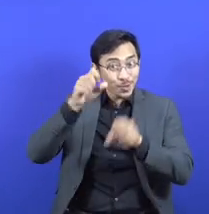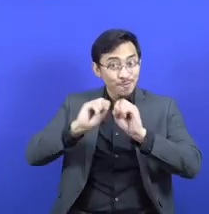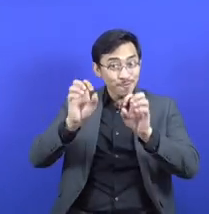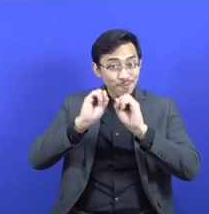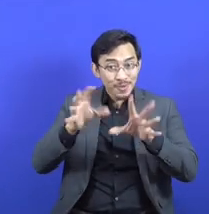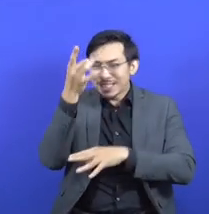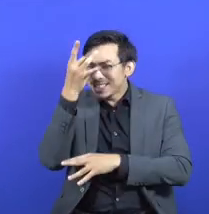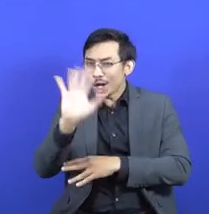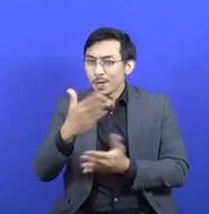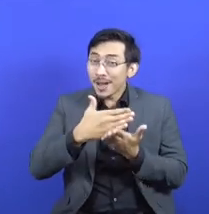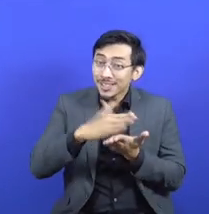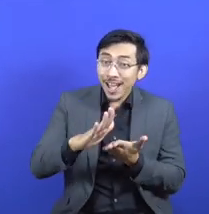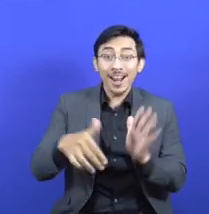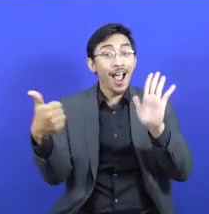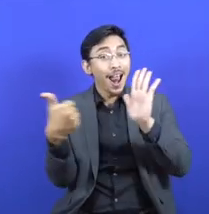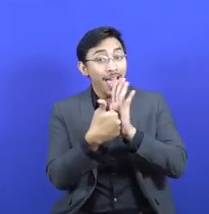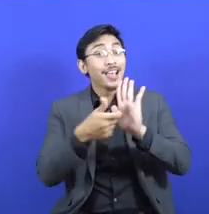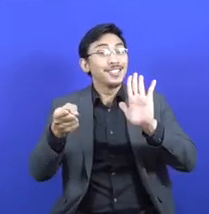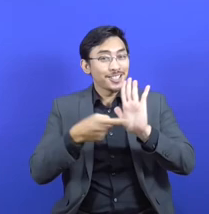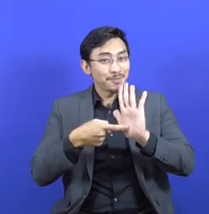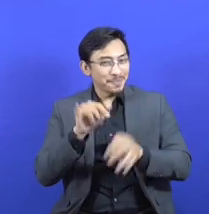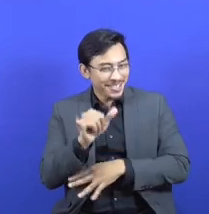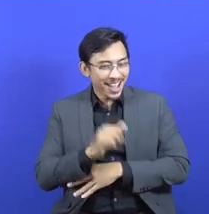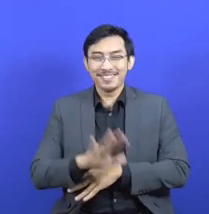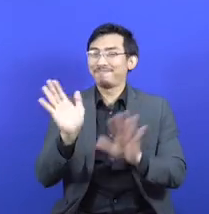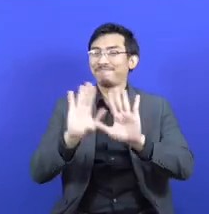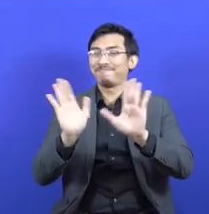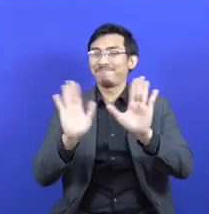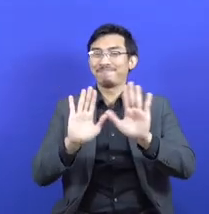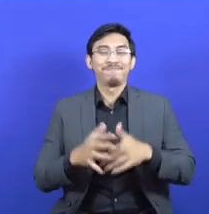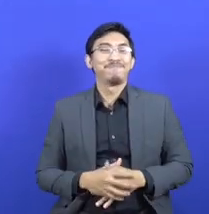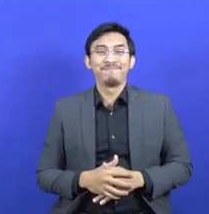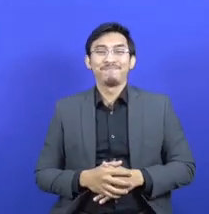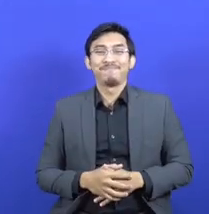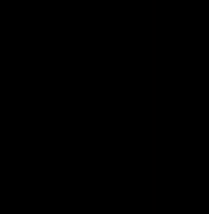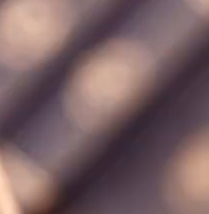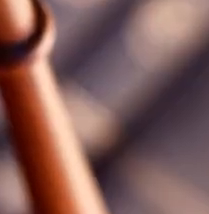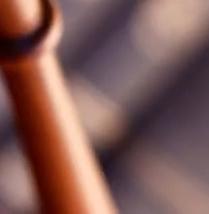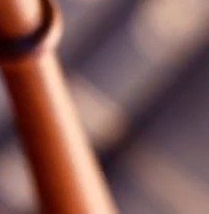video ini, jangan lupa share, like, dan subscribe ya. Sampai jumpa.